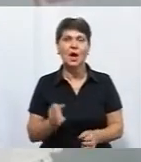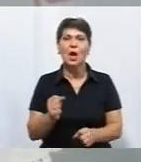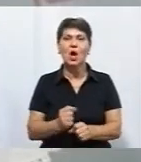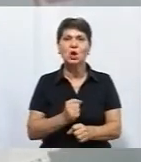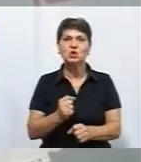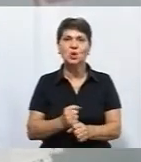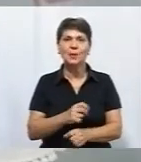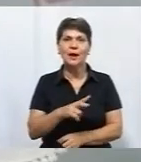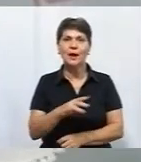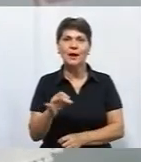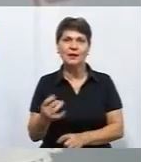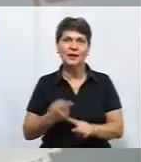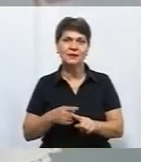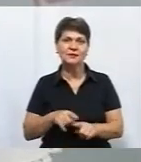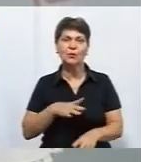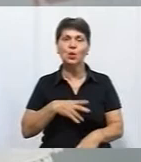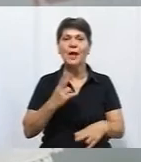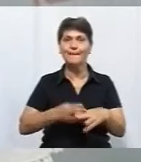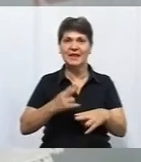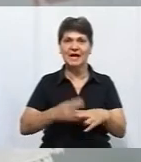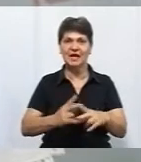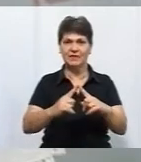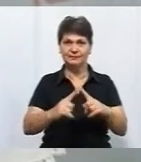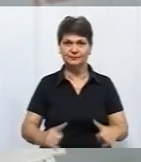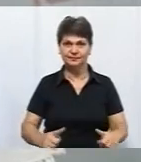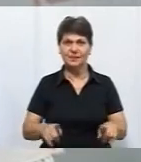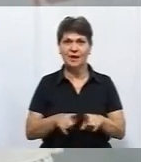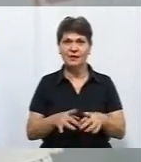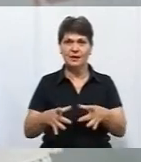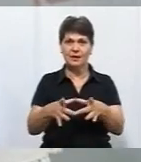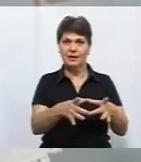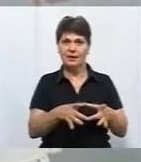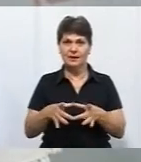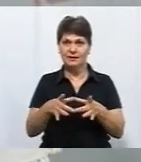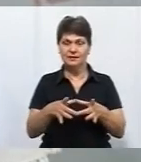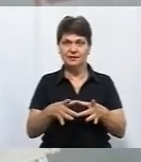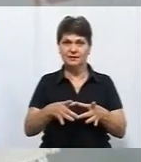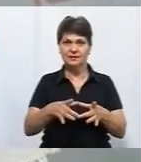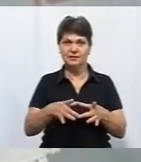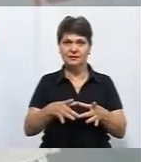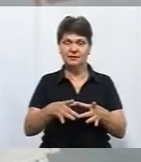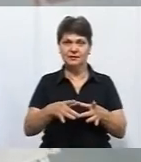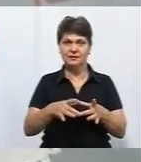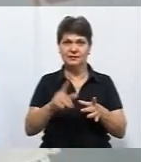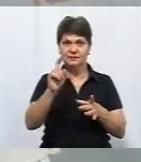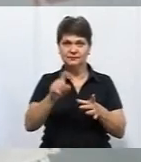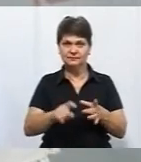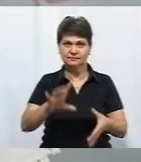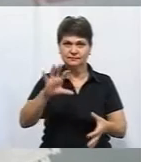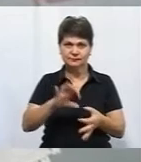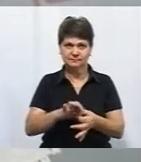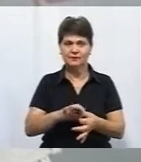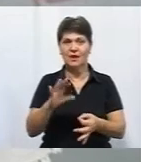Розробляли ми, хоч це була металева ніжка, таке кільце, яке кріпилося до цієї ніжки, і в саме кільце